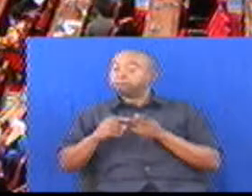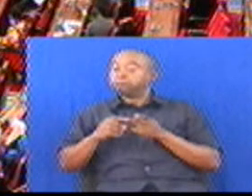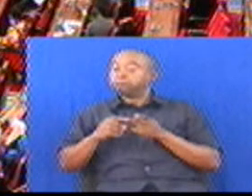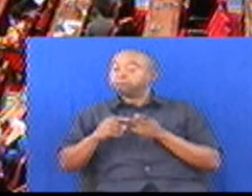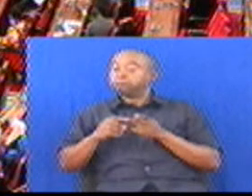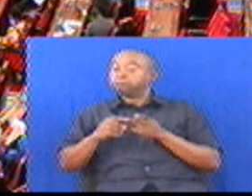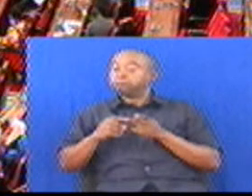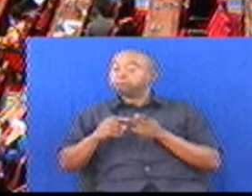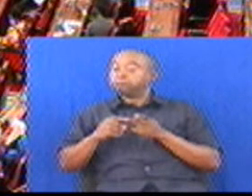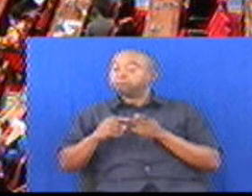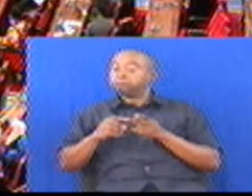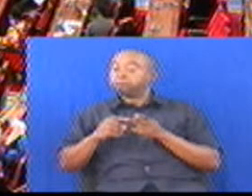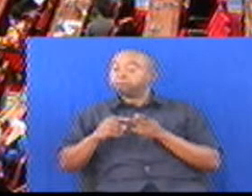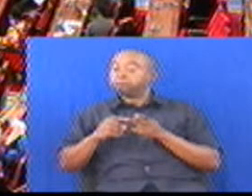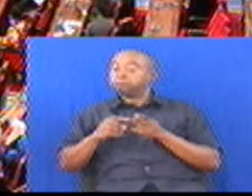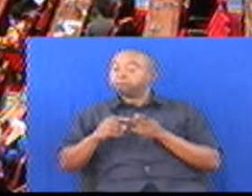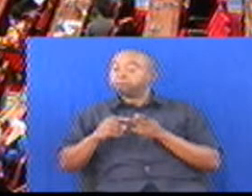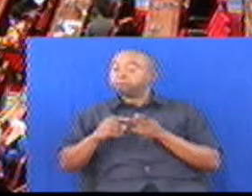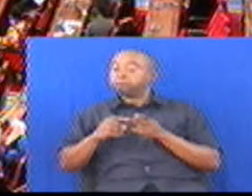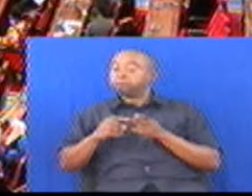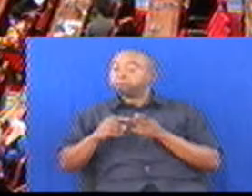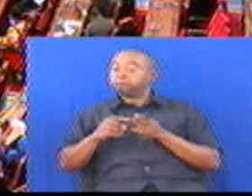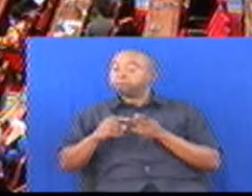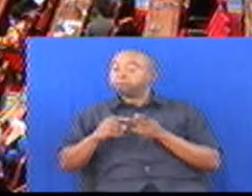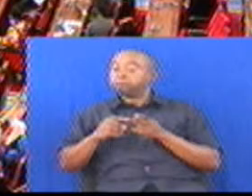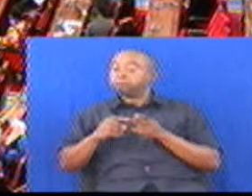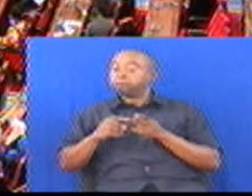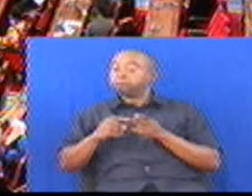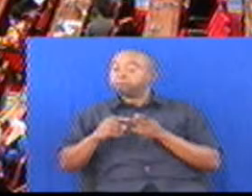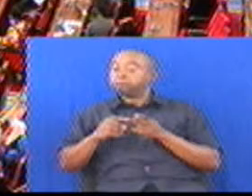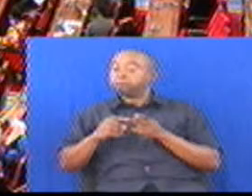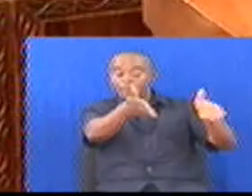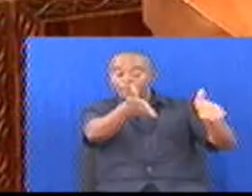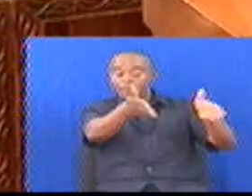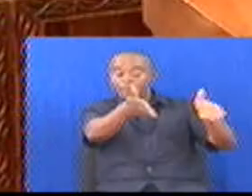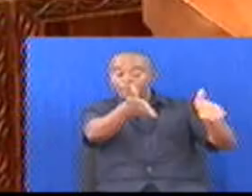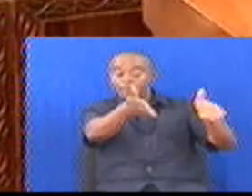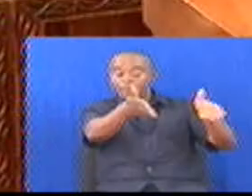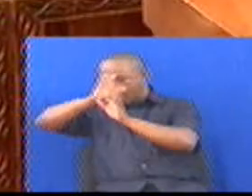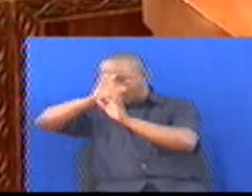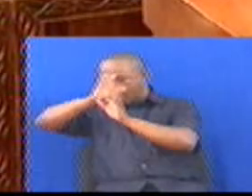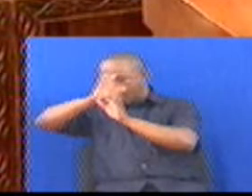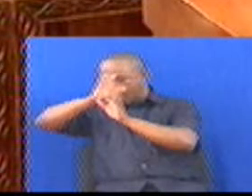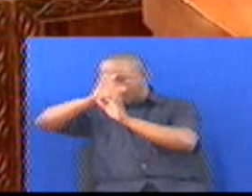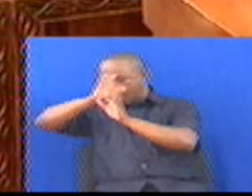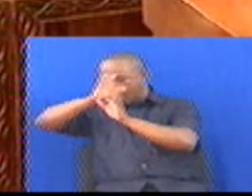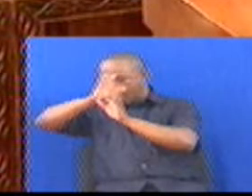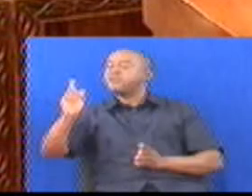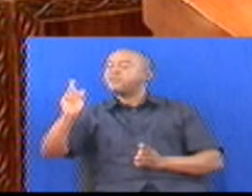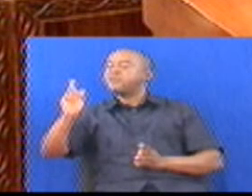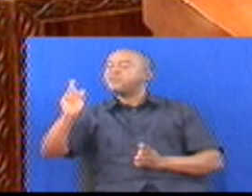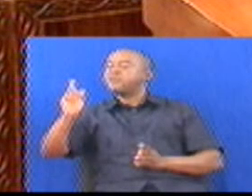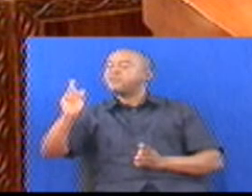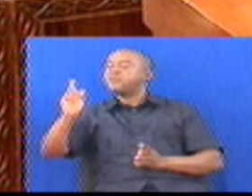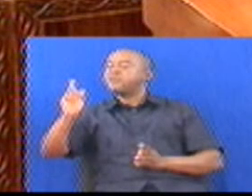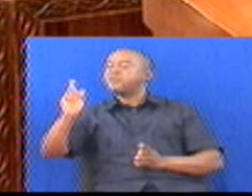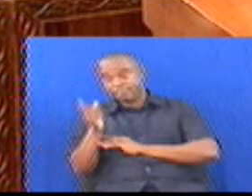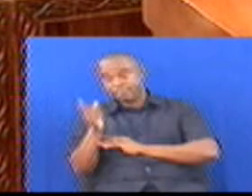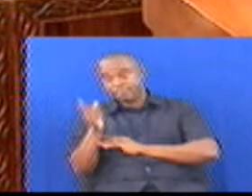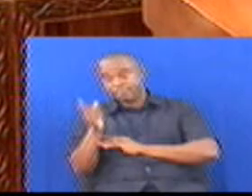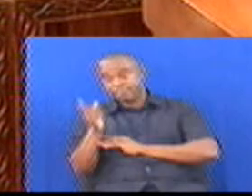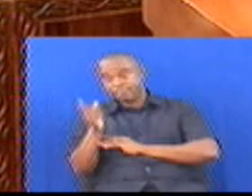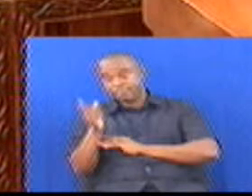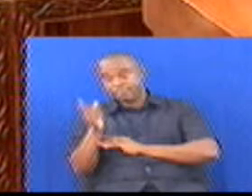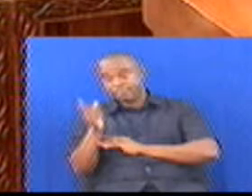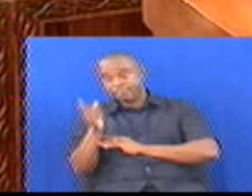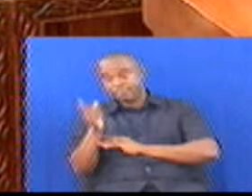ukarabati wa miundombinu ya kufundishia na kujifunzia ikiwemo madarasa, maabara, maktaba na mabweni. Kuongezeka kwa ufaulu